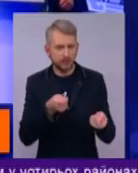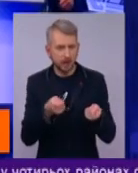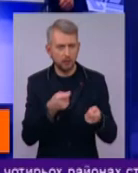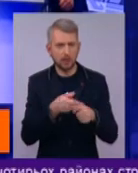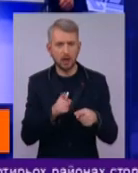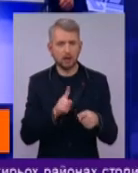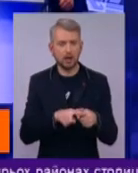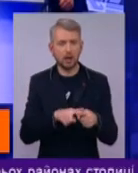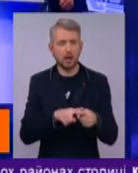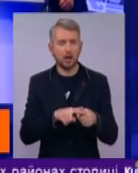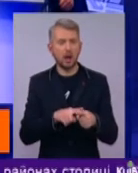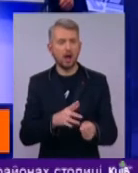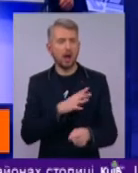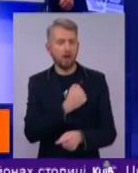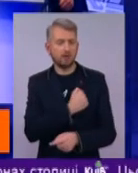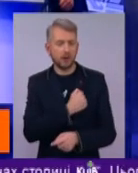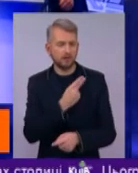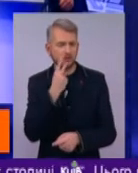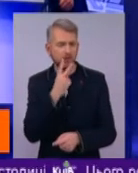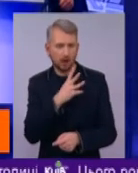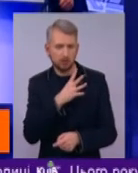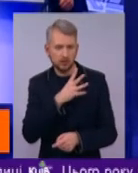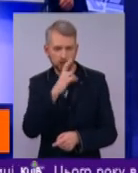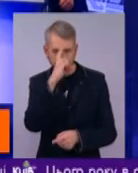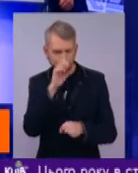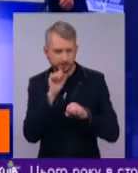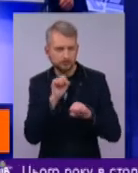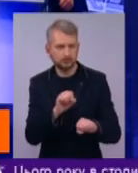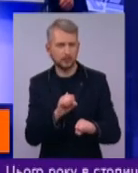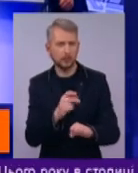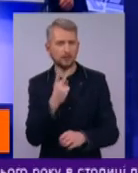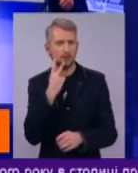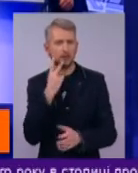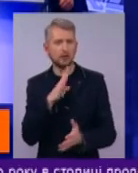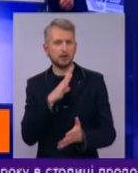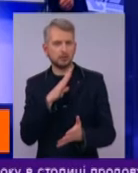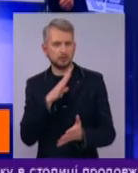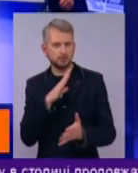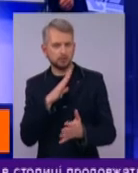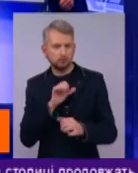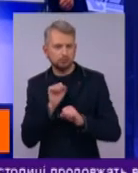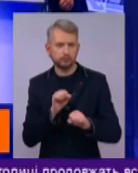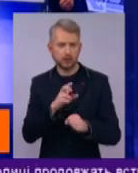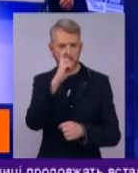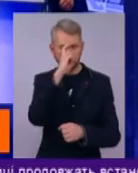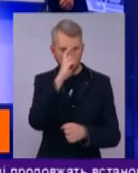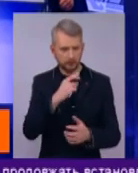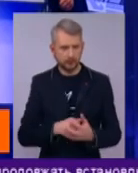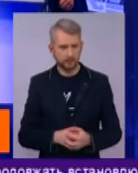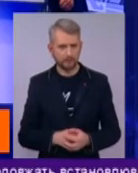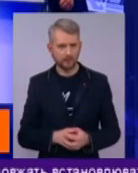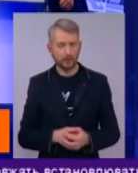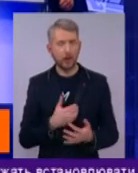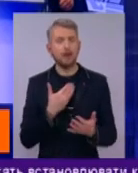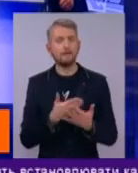Это афганцы всегда были державниками. Всегда стояли на стороне государства. А